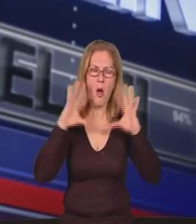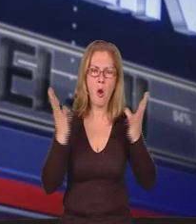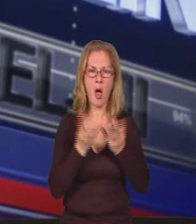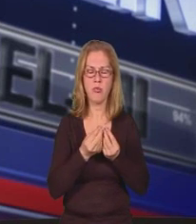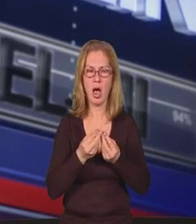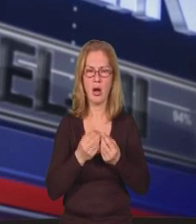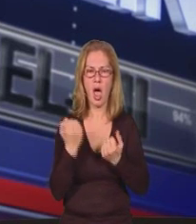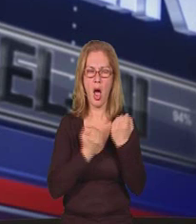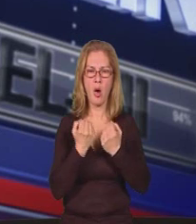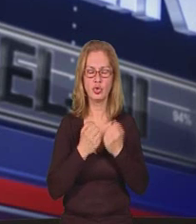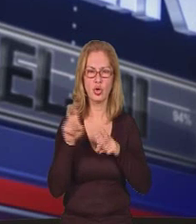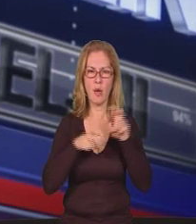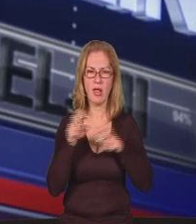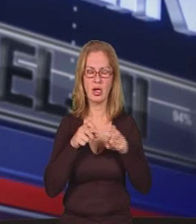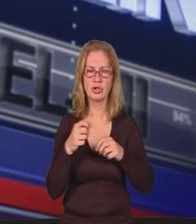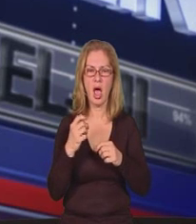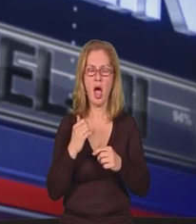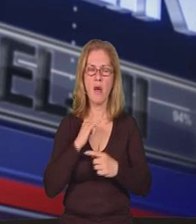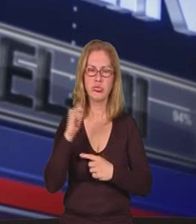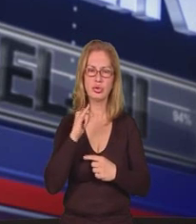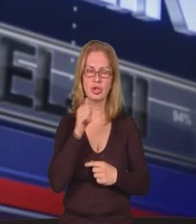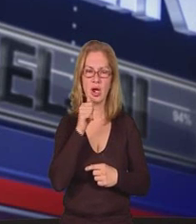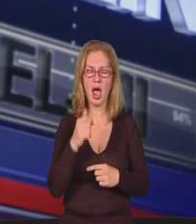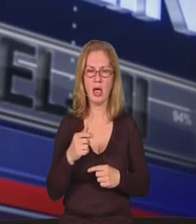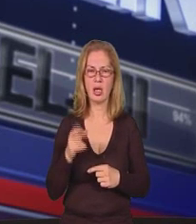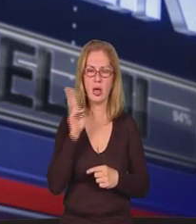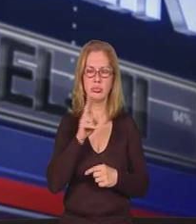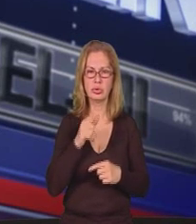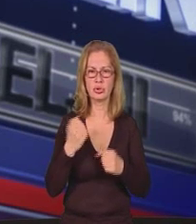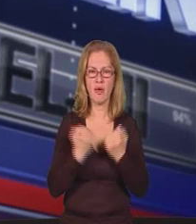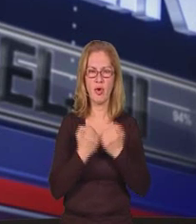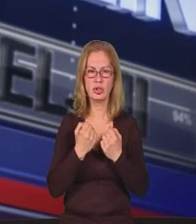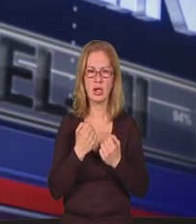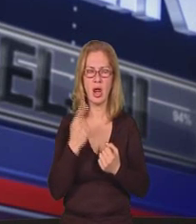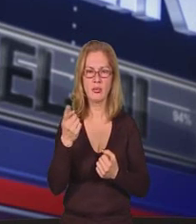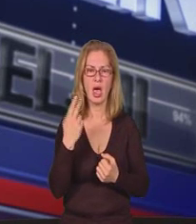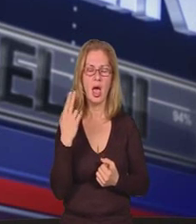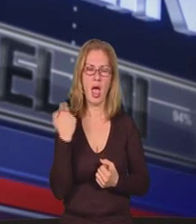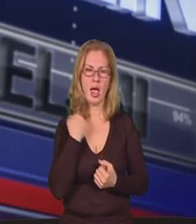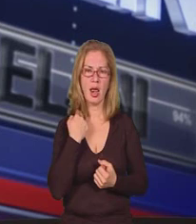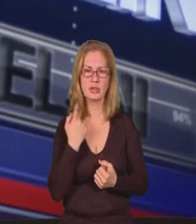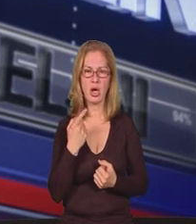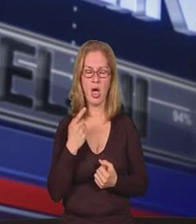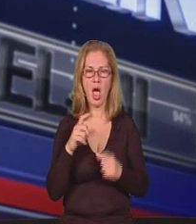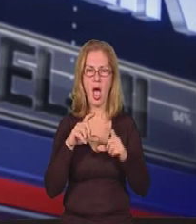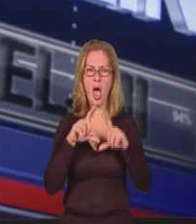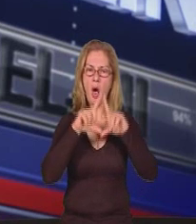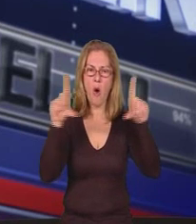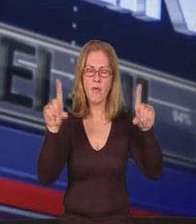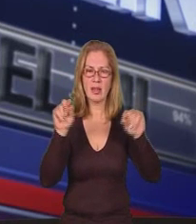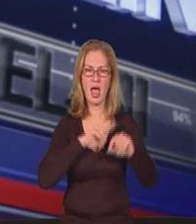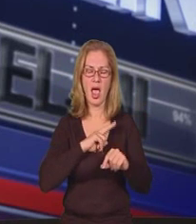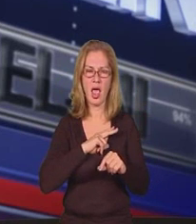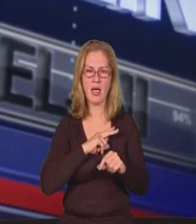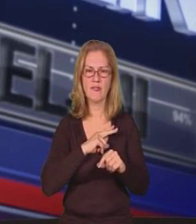globalni autodobavljač tehnologije za putnička i komercijalna vozila. Sedište kompanije je u Velikoj Britaniji, a kompanija ima svoje kapacitete